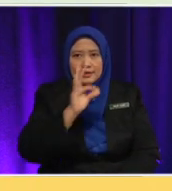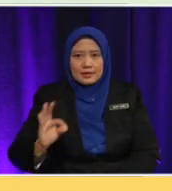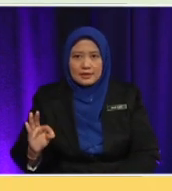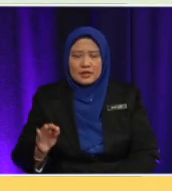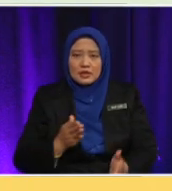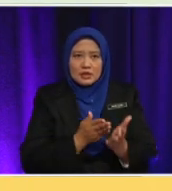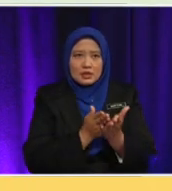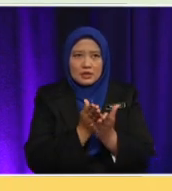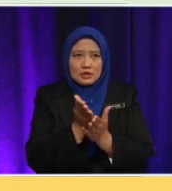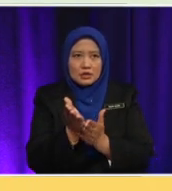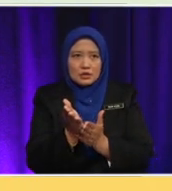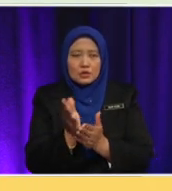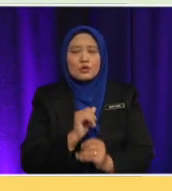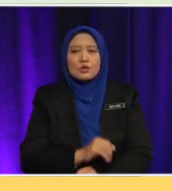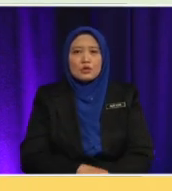arus